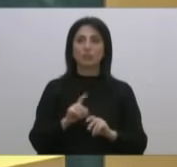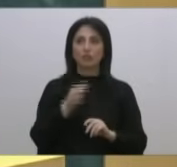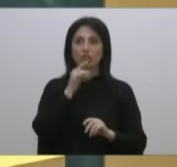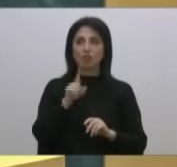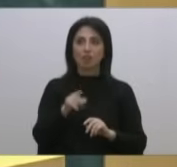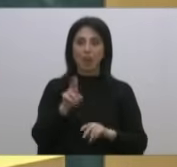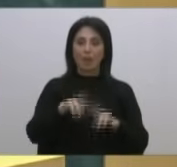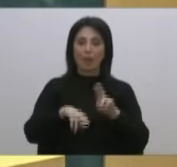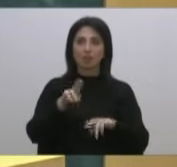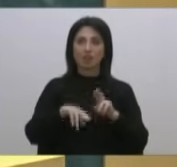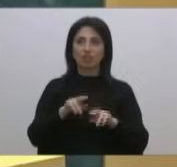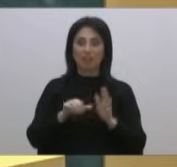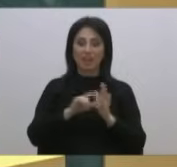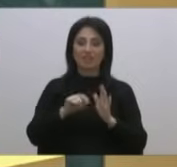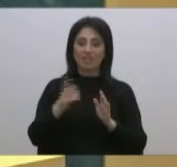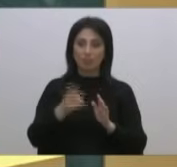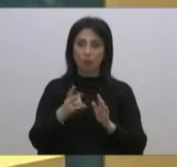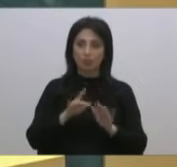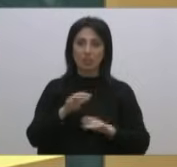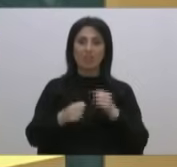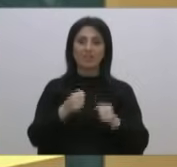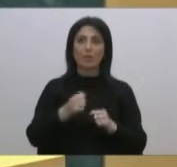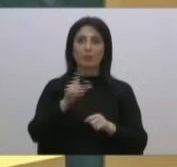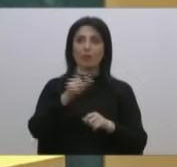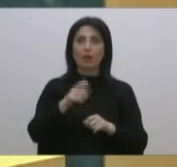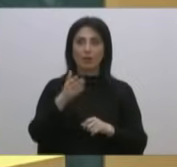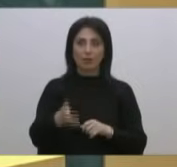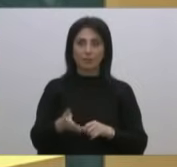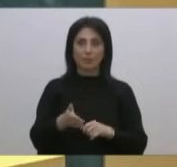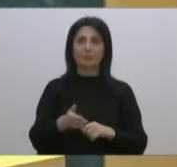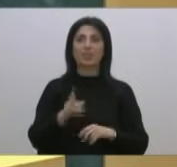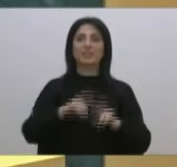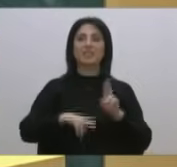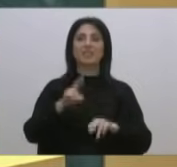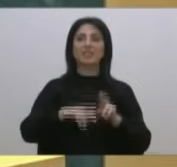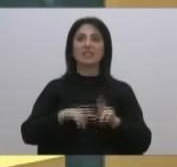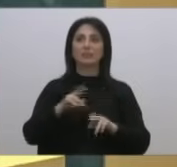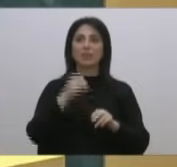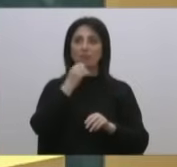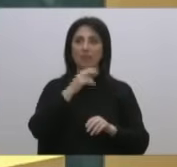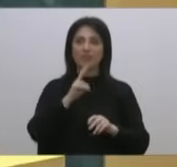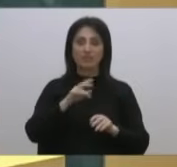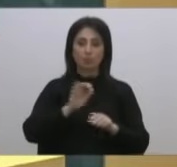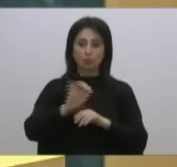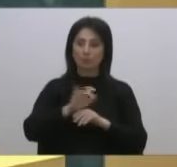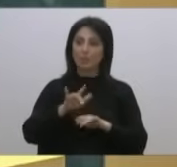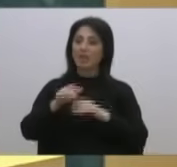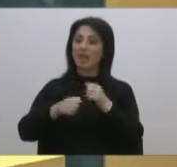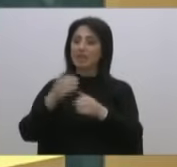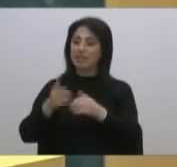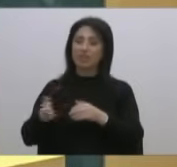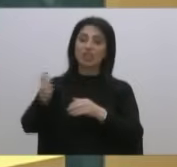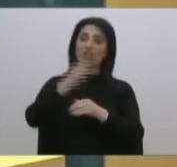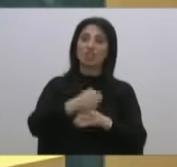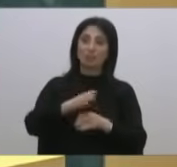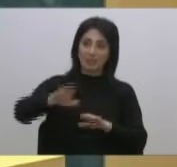o gerama și nebaz. Investiția una, da să acmeba una halhis, sam și nebaz, masele sunt sunt șuieps, imați da să acmeba, și